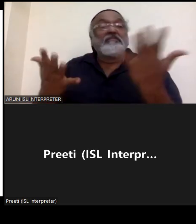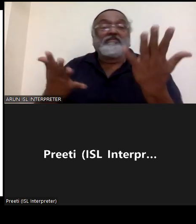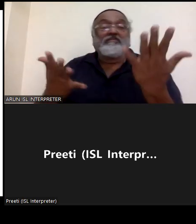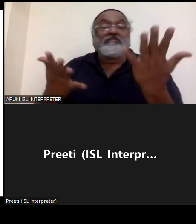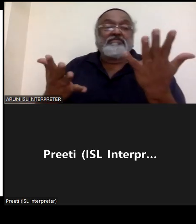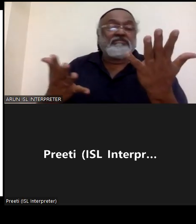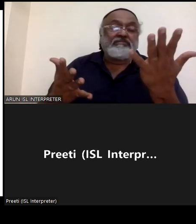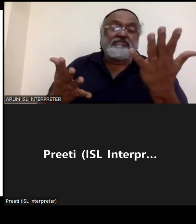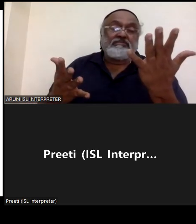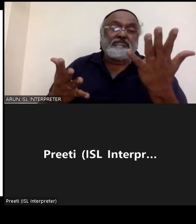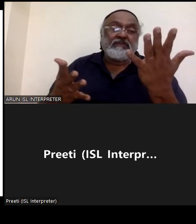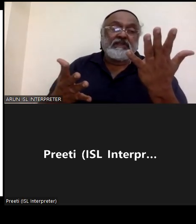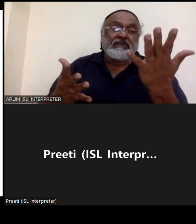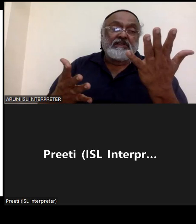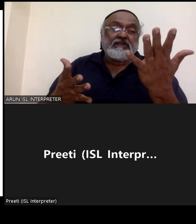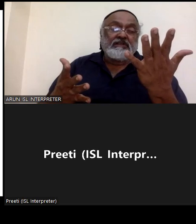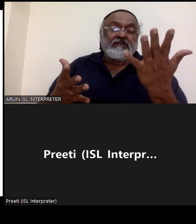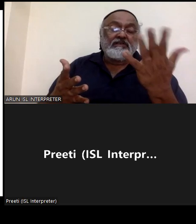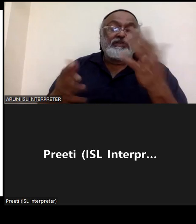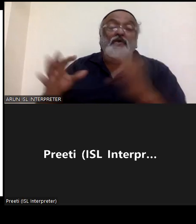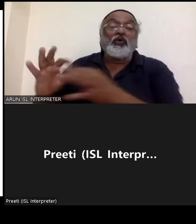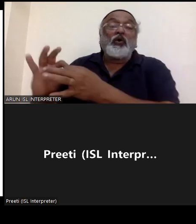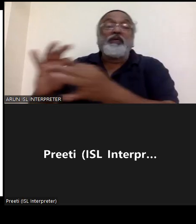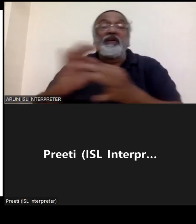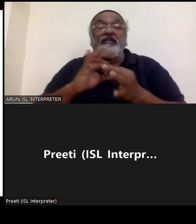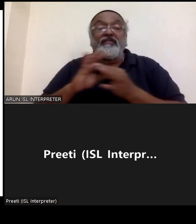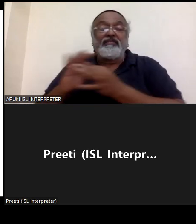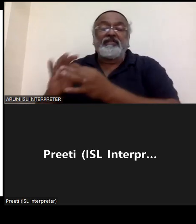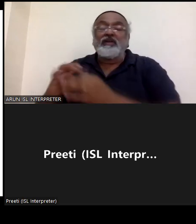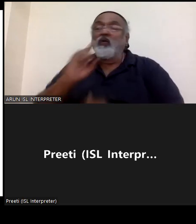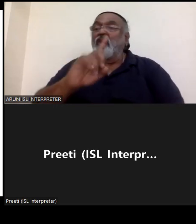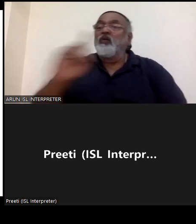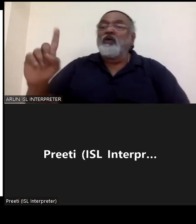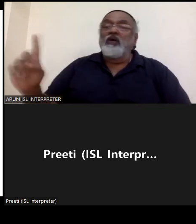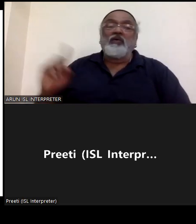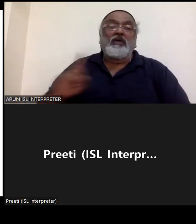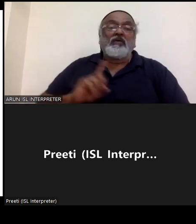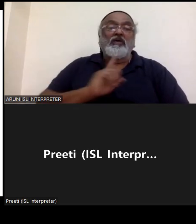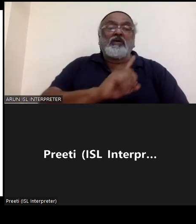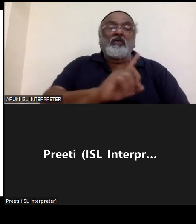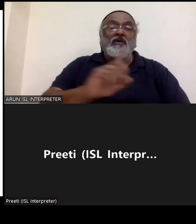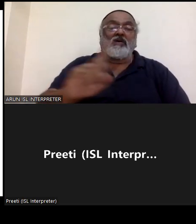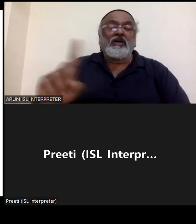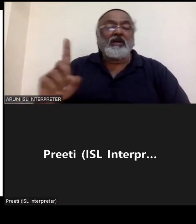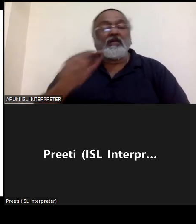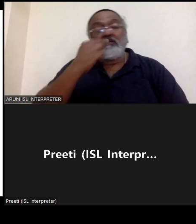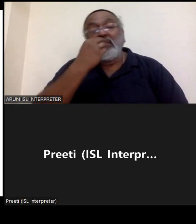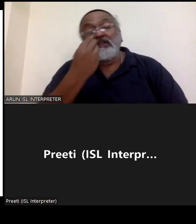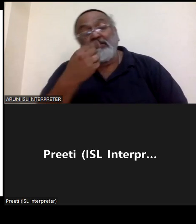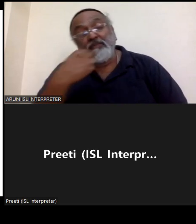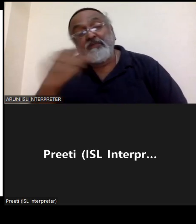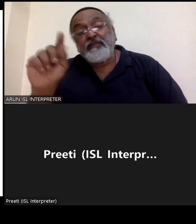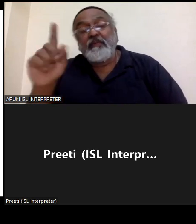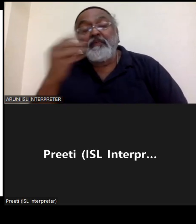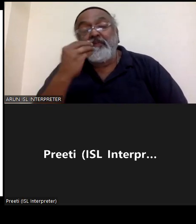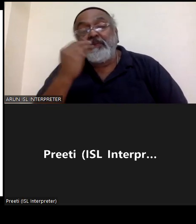और इसीलिए कोऑपरेटिव और प्रोड्यूसर कंपनी का होना जरूरी है जहां वन पर्सन और वन इंस्टीट्यूशन